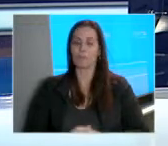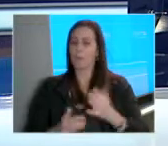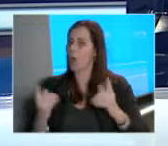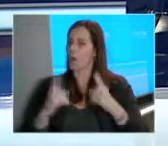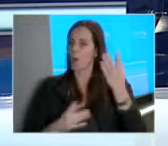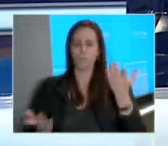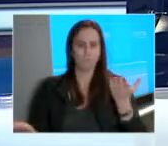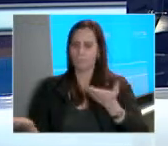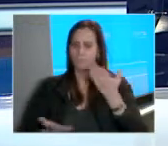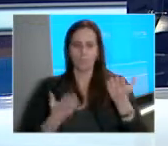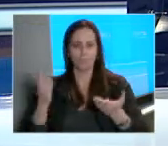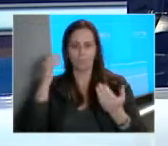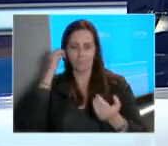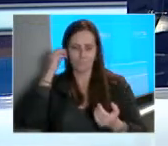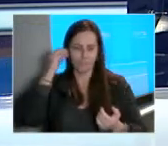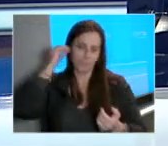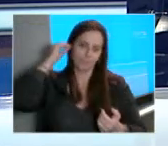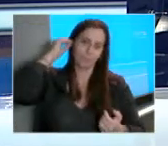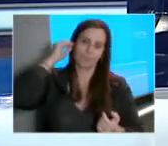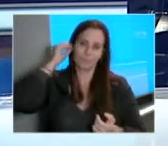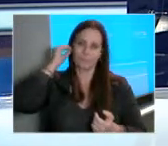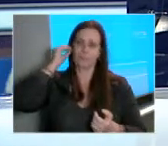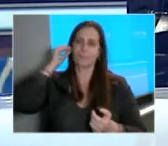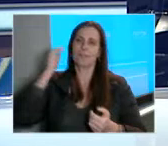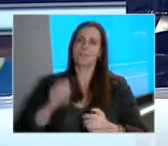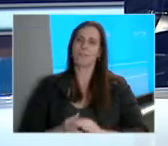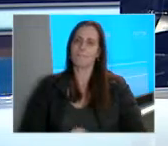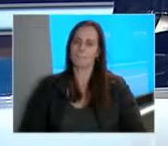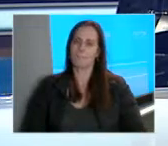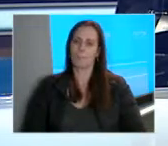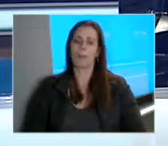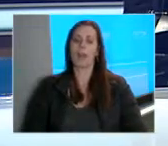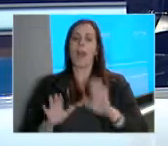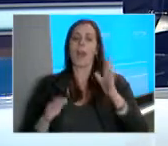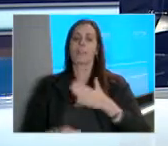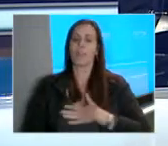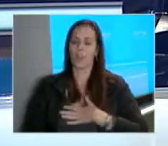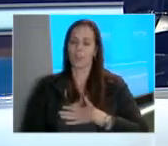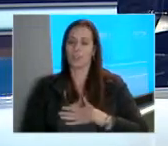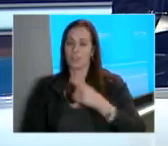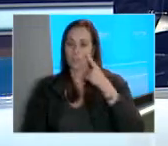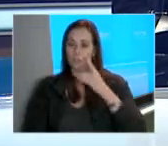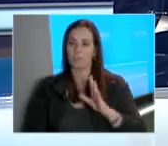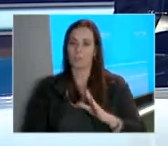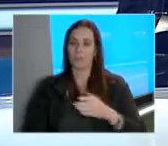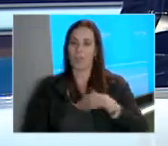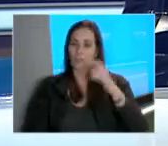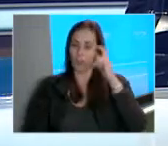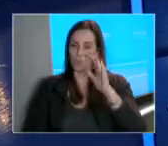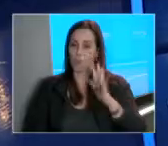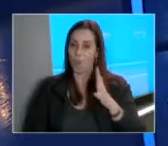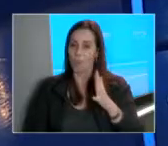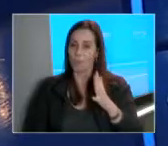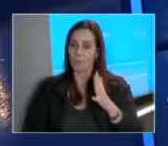התקדמנו בטבלאות של השקורים? התקדמנו, התקדמנו. טוב, אז אנחנו, תשמעו, אני חושב